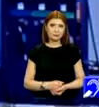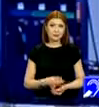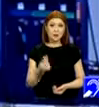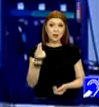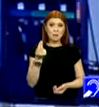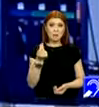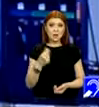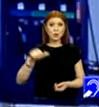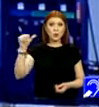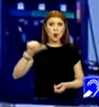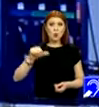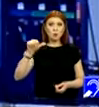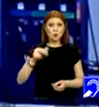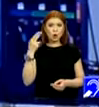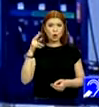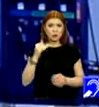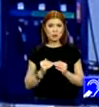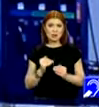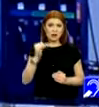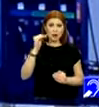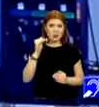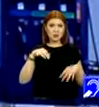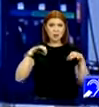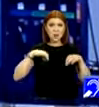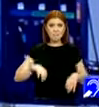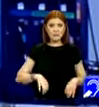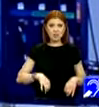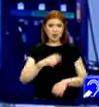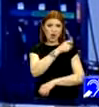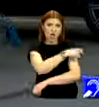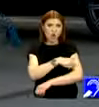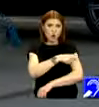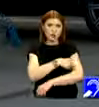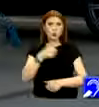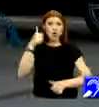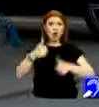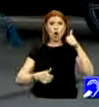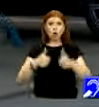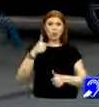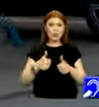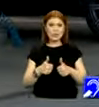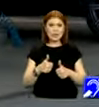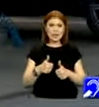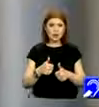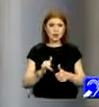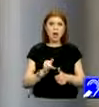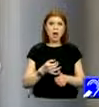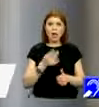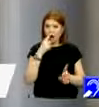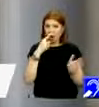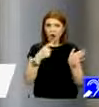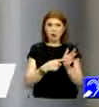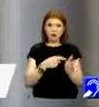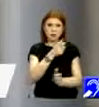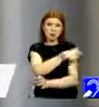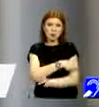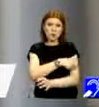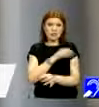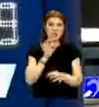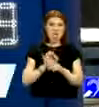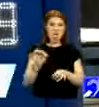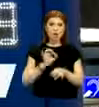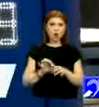Prețul combustibilului continuă să crească. Președintele Consiliului Concurenței, Bogdan Chirițoiu, a prezentat Comisiei Economice din